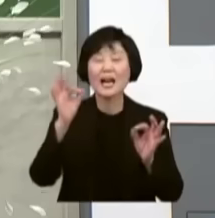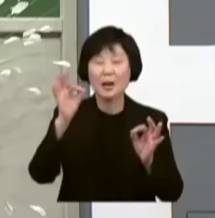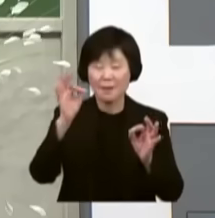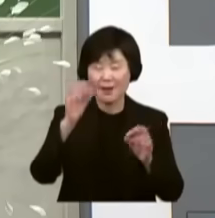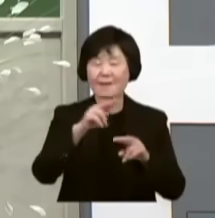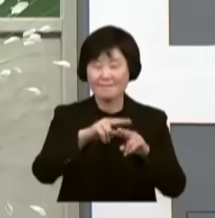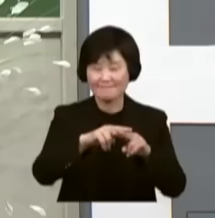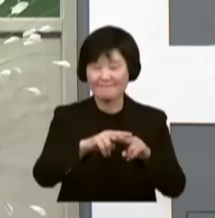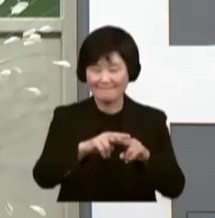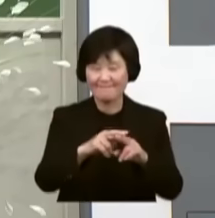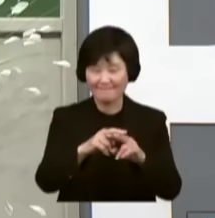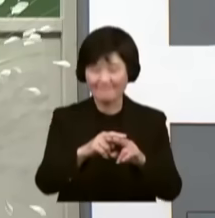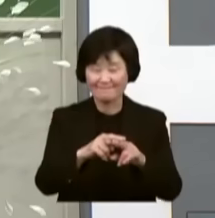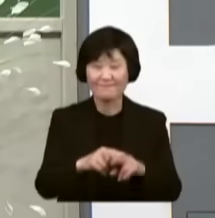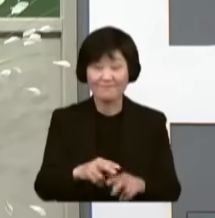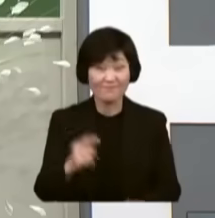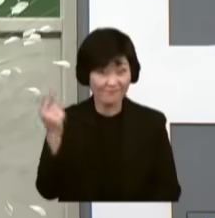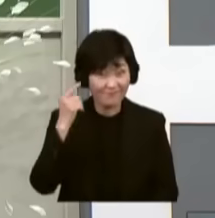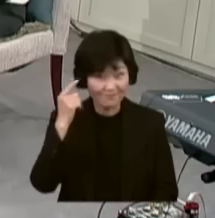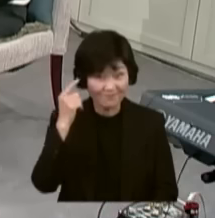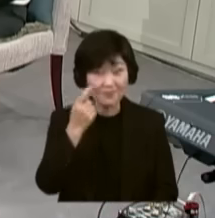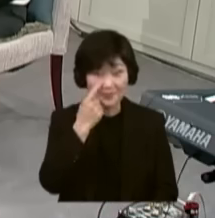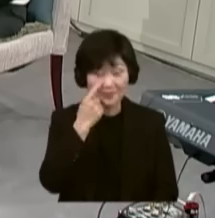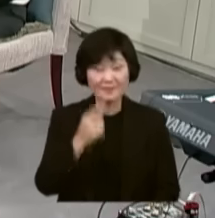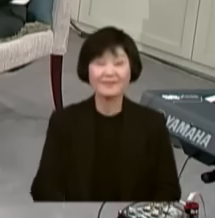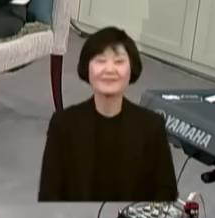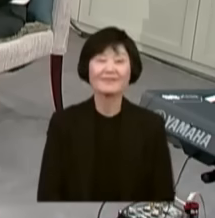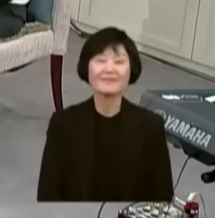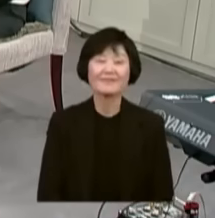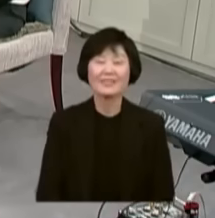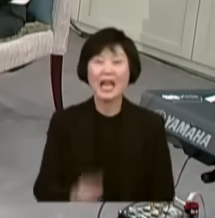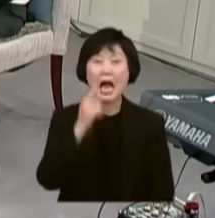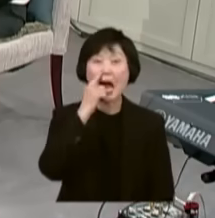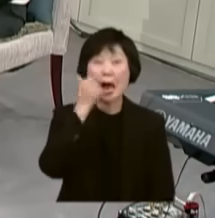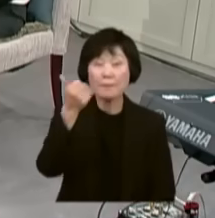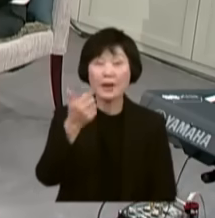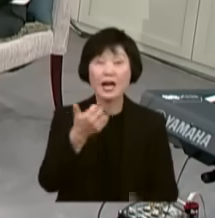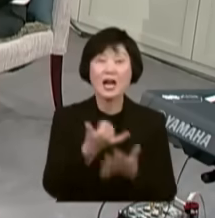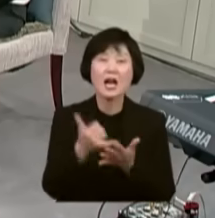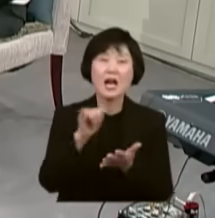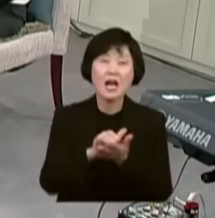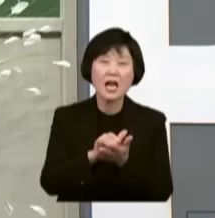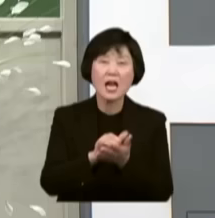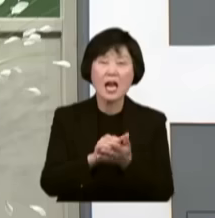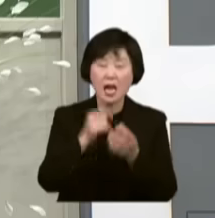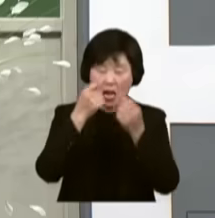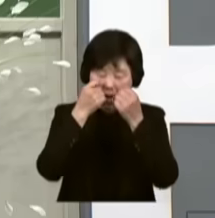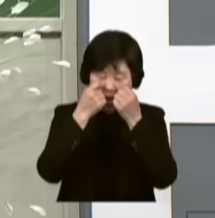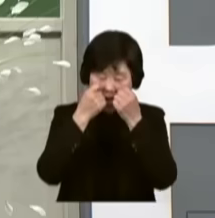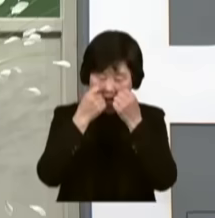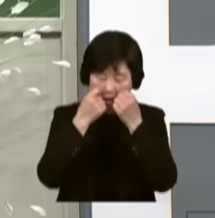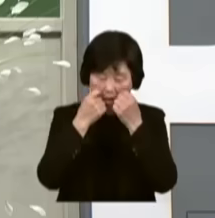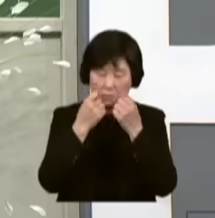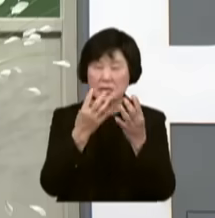계셔. 그냥 들읍시다. 뭐 어떻게 방법이... 요즘 아빠가 갱년기라 눈물이 많아지셔가지고 걱정이 좀 됐어요. 갱년기